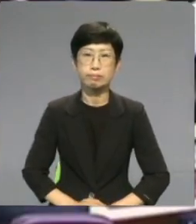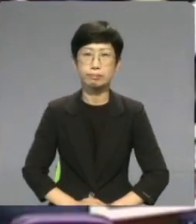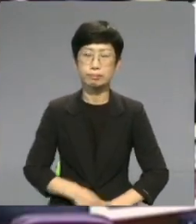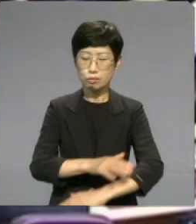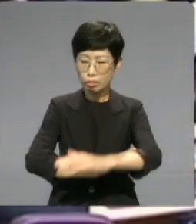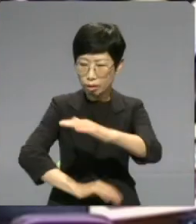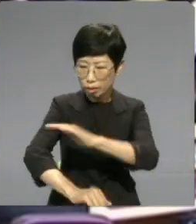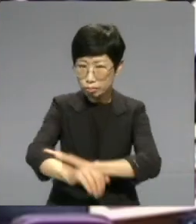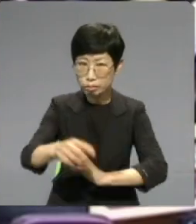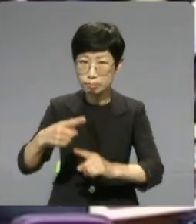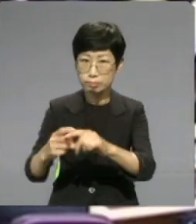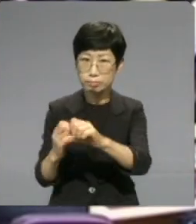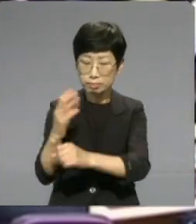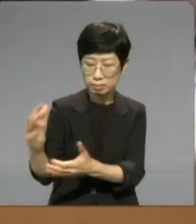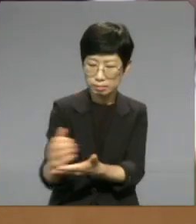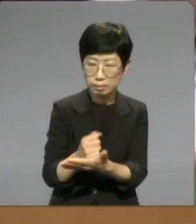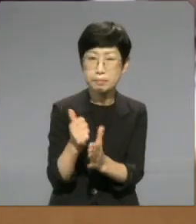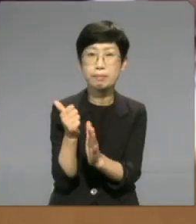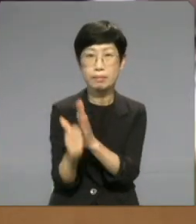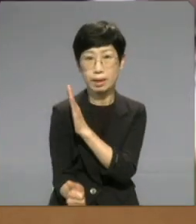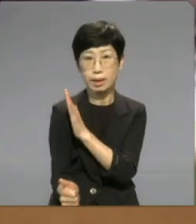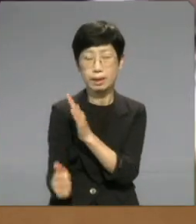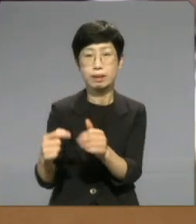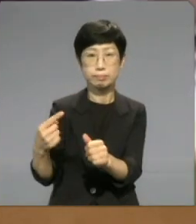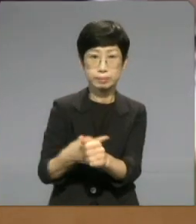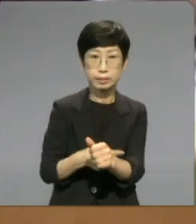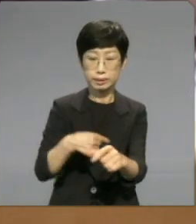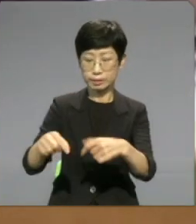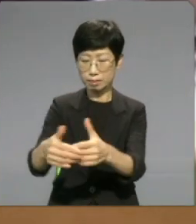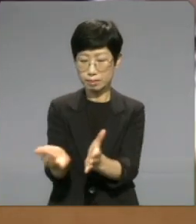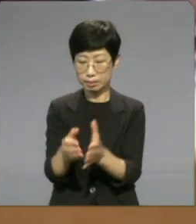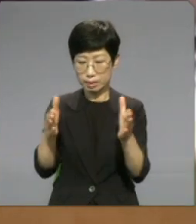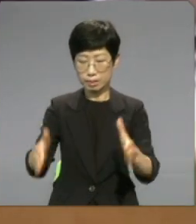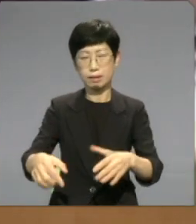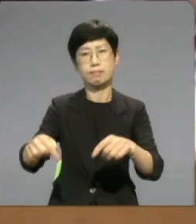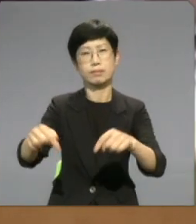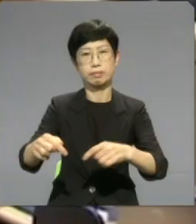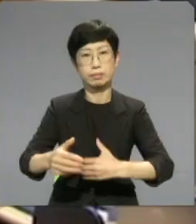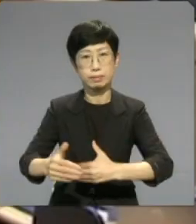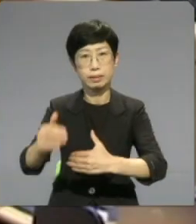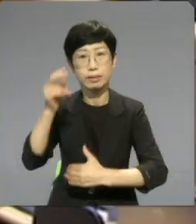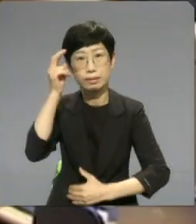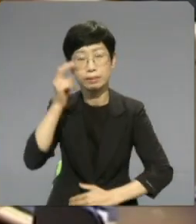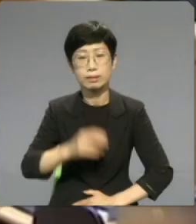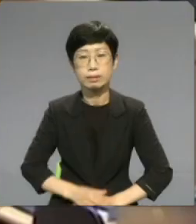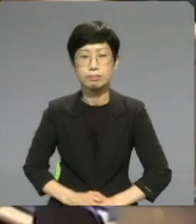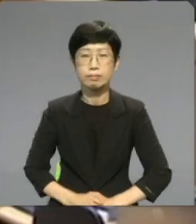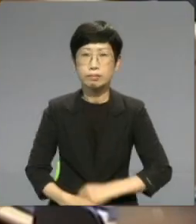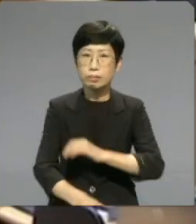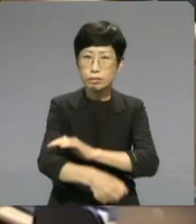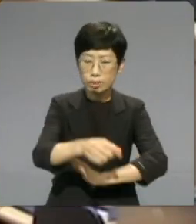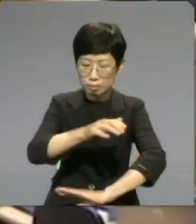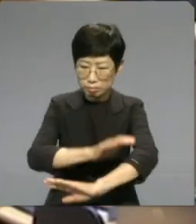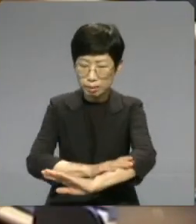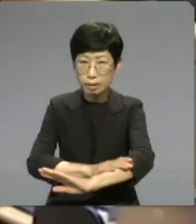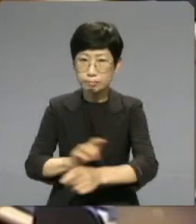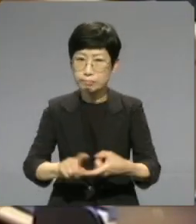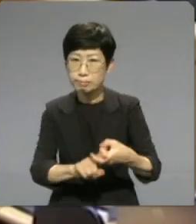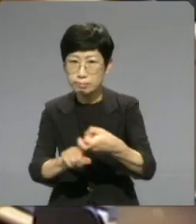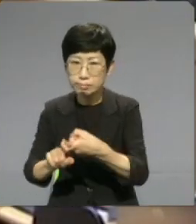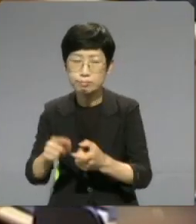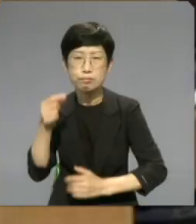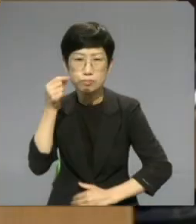좌도우도 과반을 확보하지 못하면서 정당 간 치열한 협상이 벌어질 것으로 보입니다. 어느 당도 연정을 꾸리지 못하고